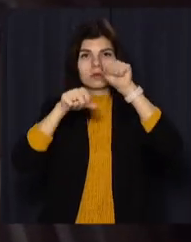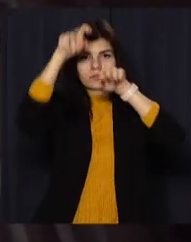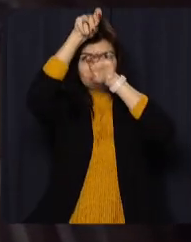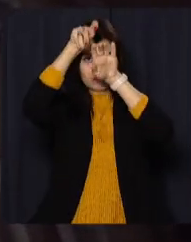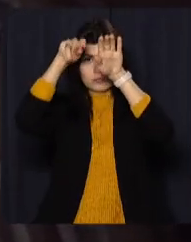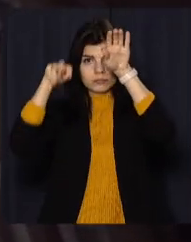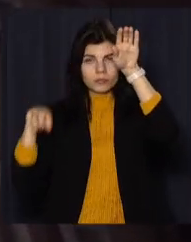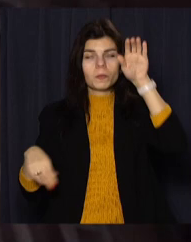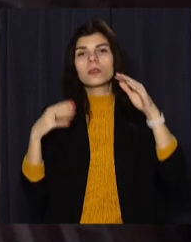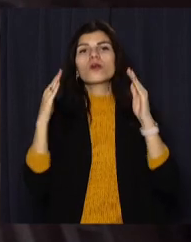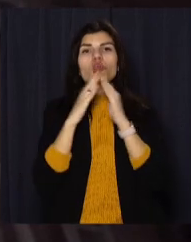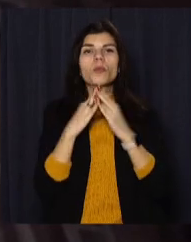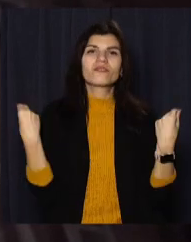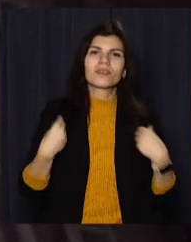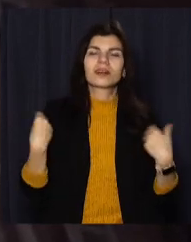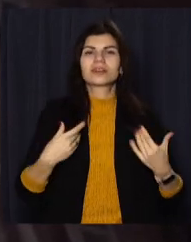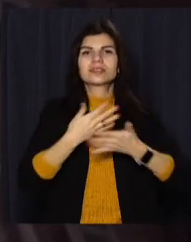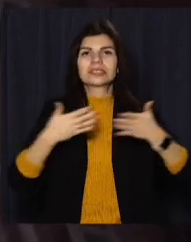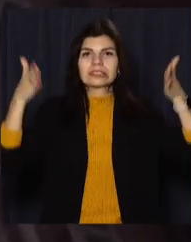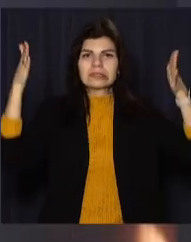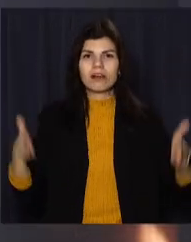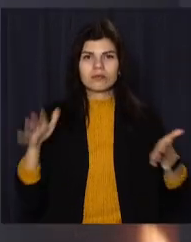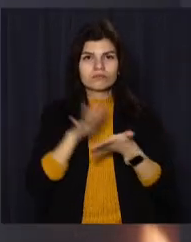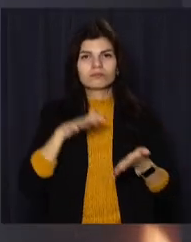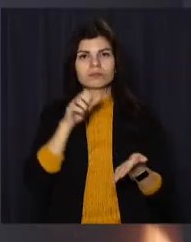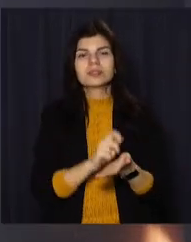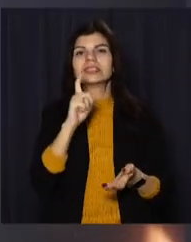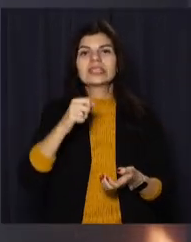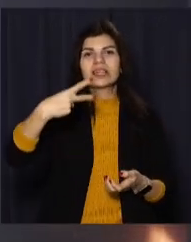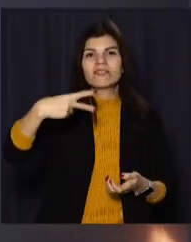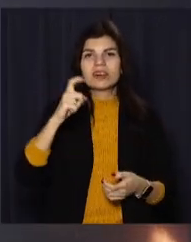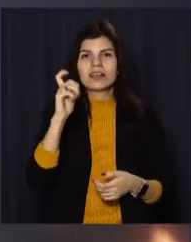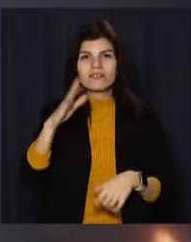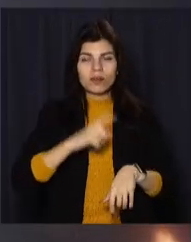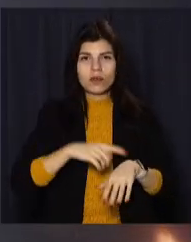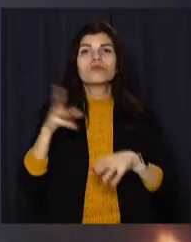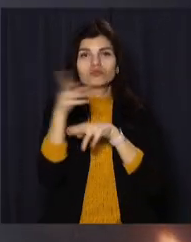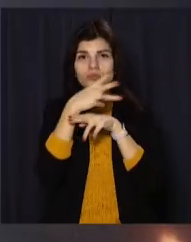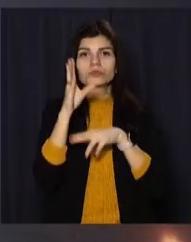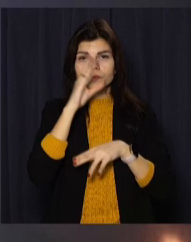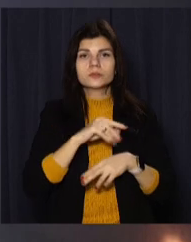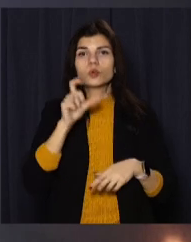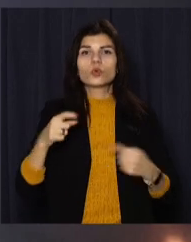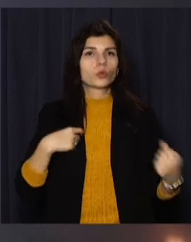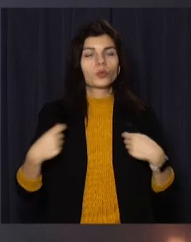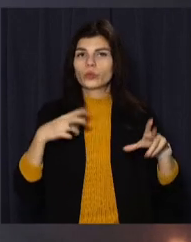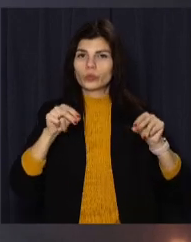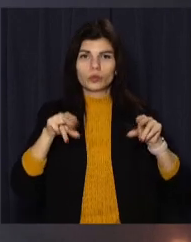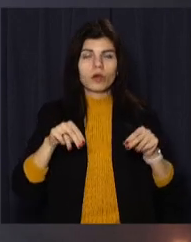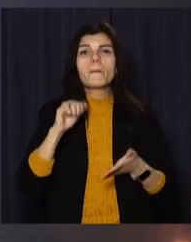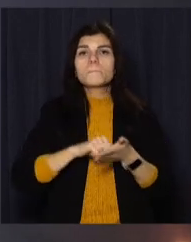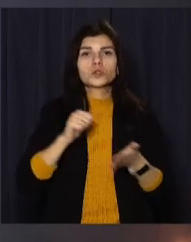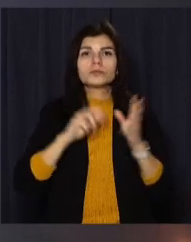Вогонь знищив домашні речі та пошкодив стіни. За 20 хвилин пожежу загасили. Обійшло без постраждалих.